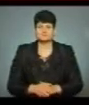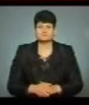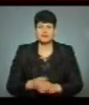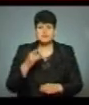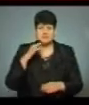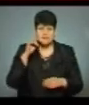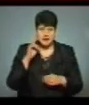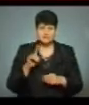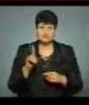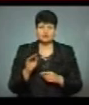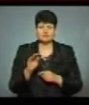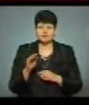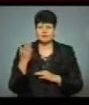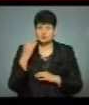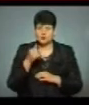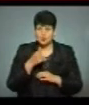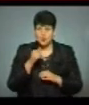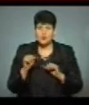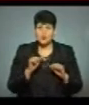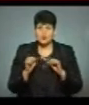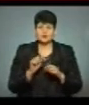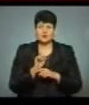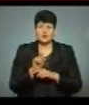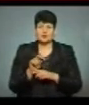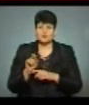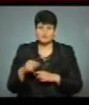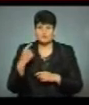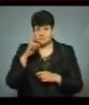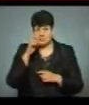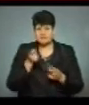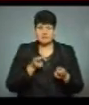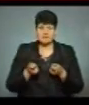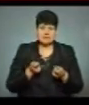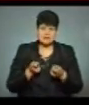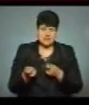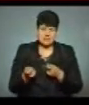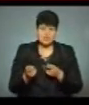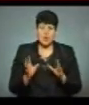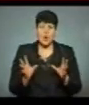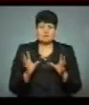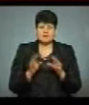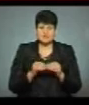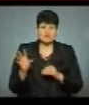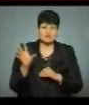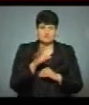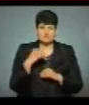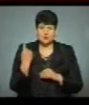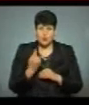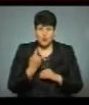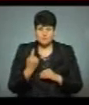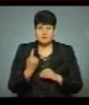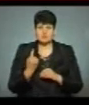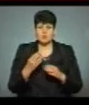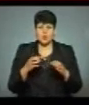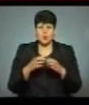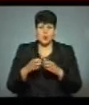знаємо, що ще в жовтні минулого року уряд доручив обласним державним адміністраціям об'єднати всю область, покрити громадами